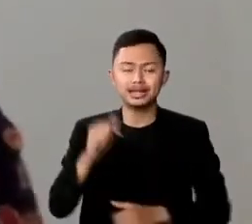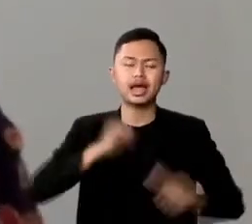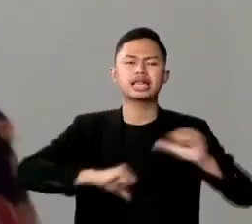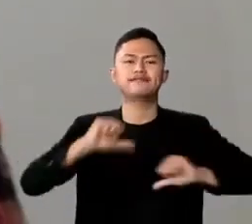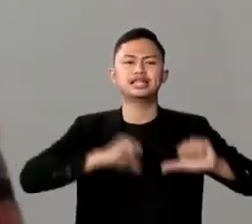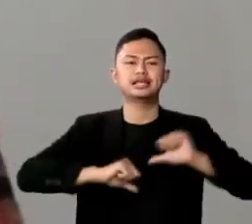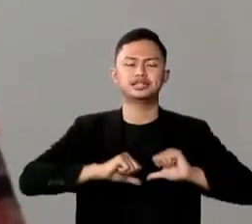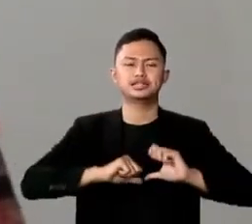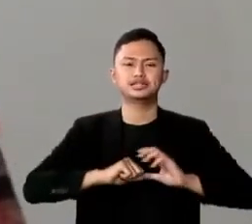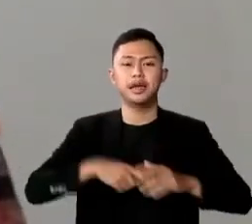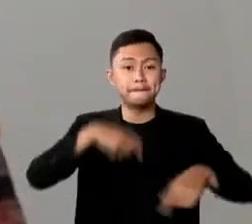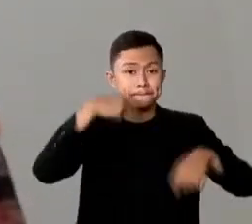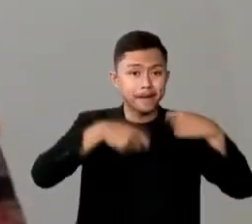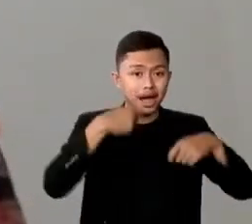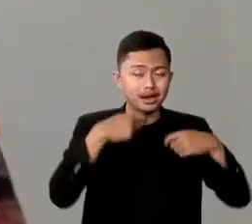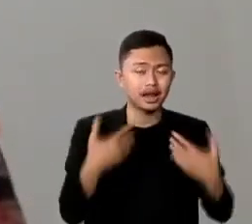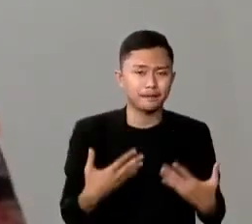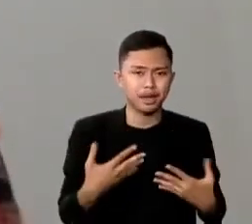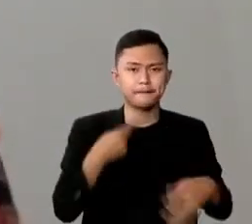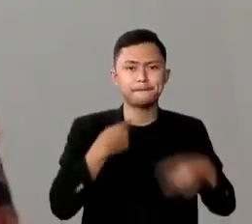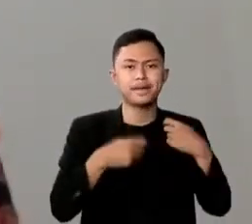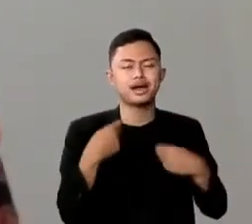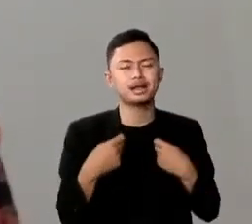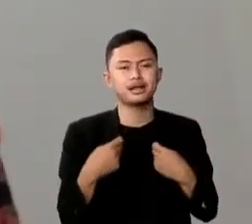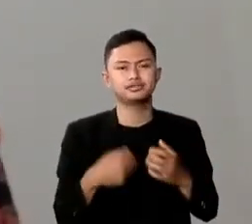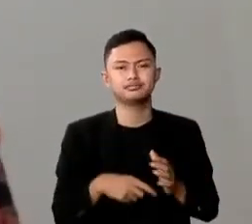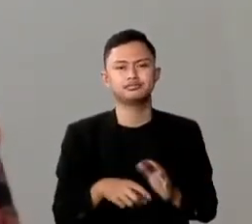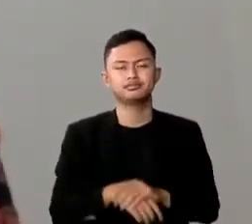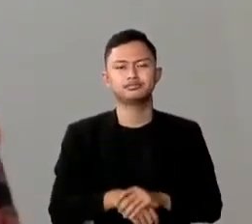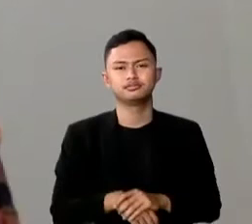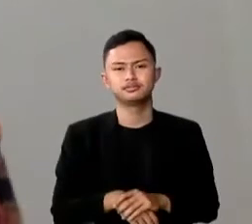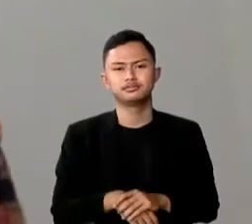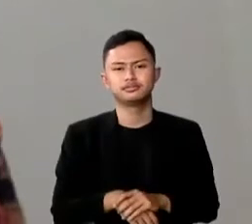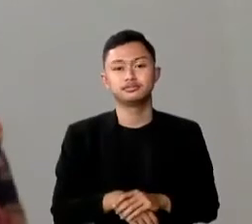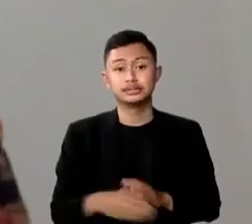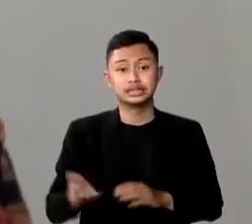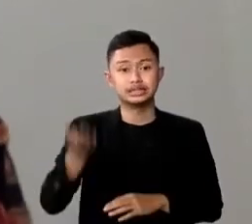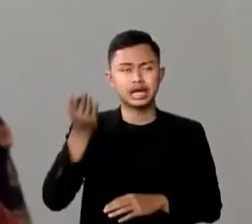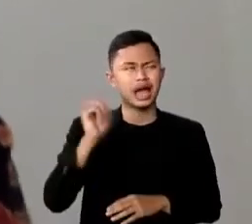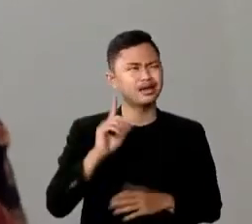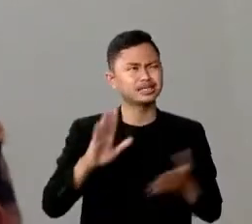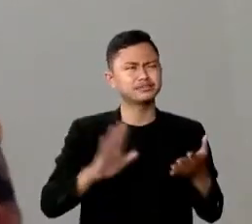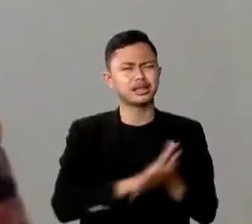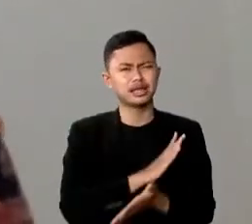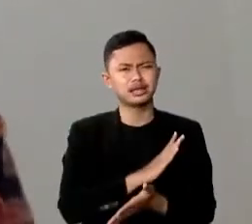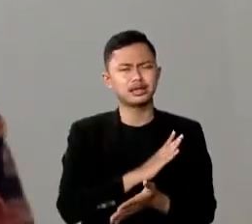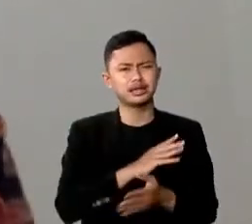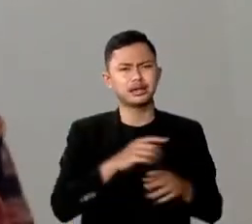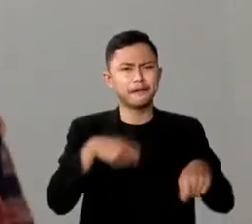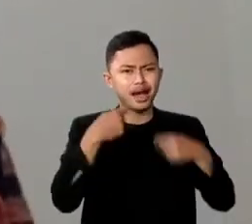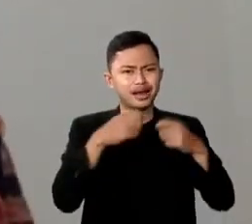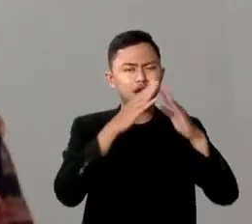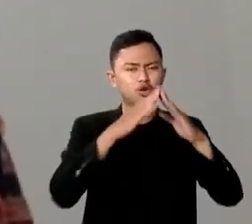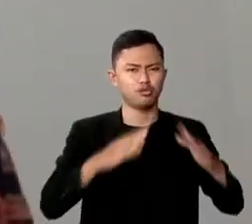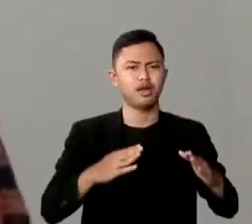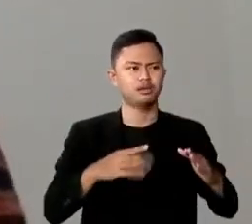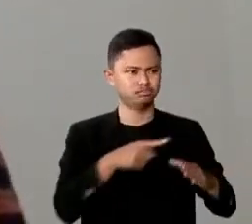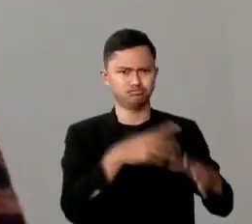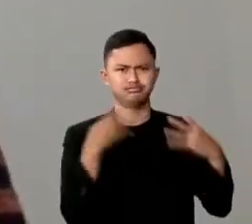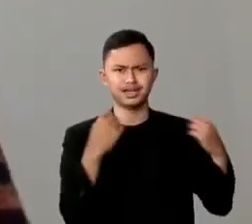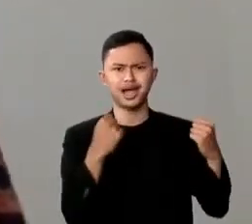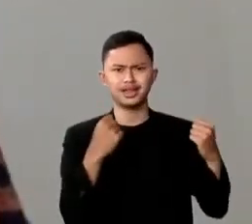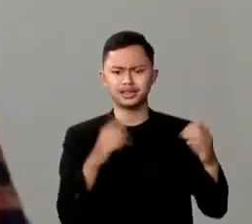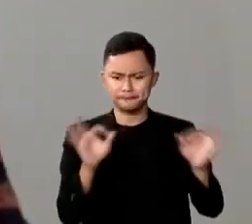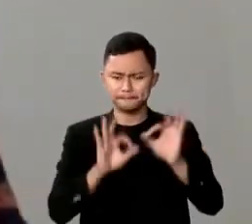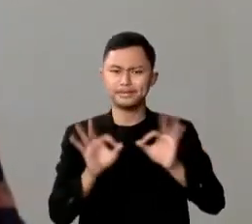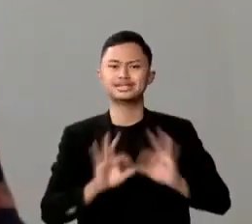makanan harus makanan yang akan akan namanya itu kesempatan ya lebih banyak makanan rumah yang sehat